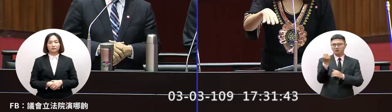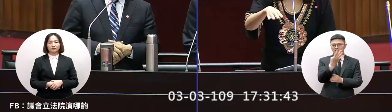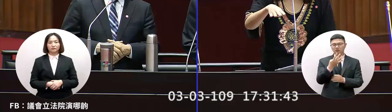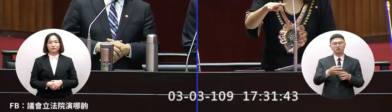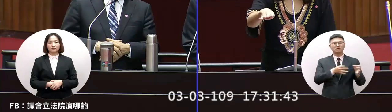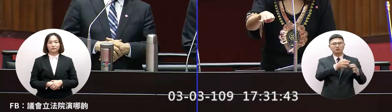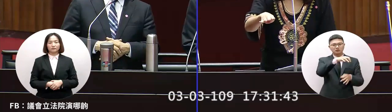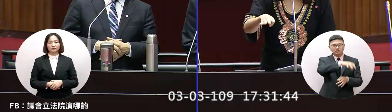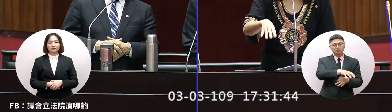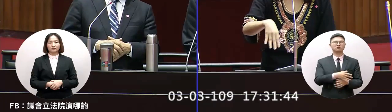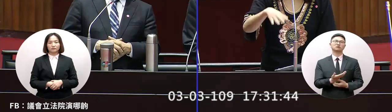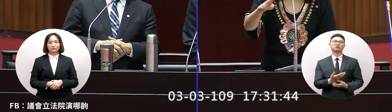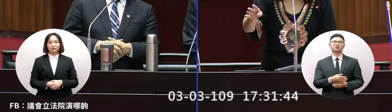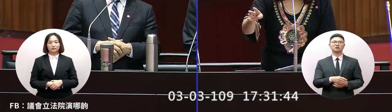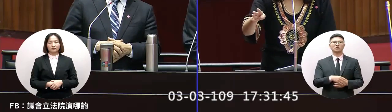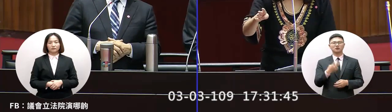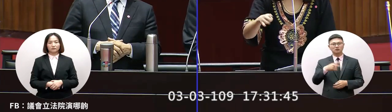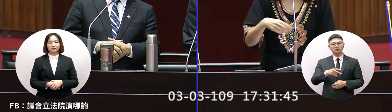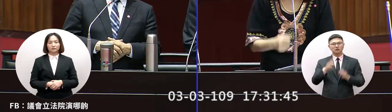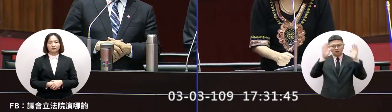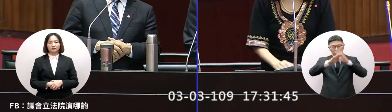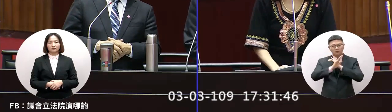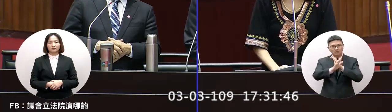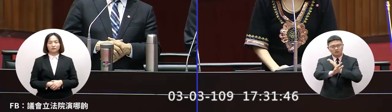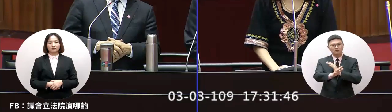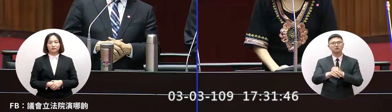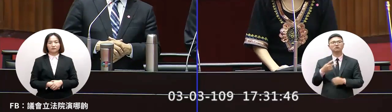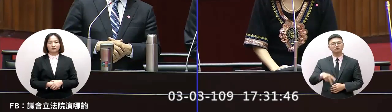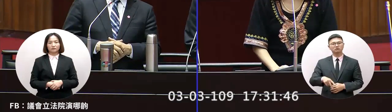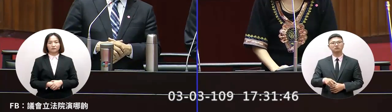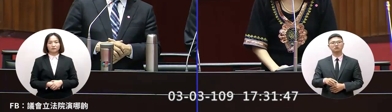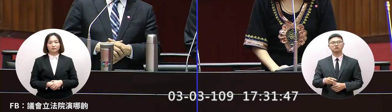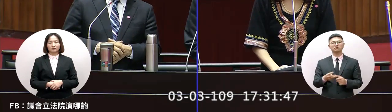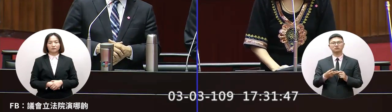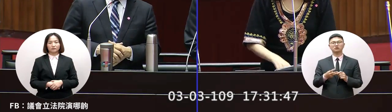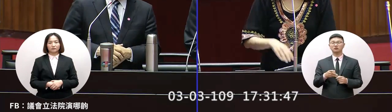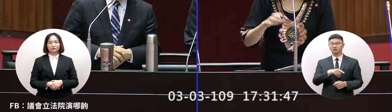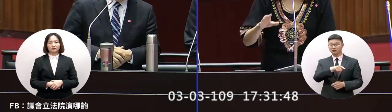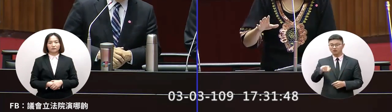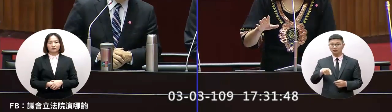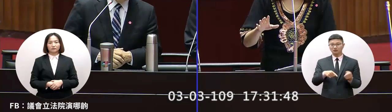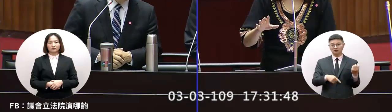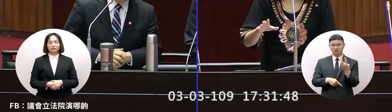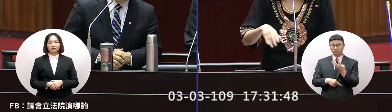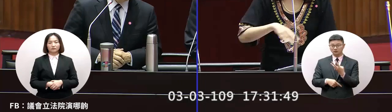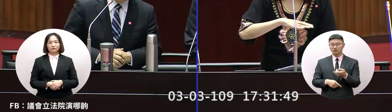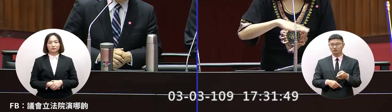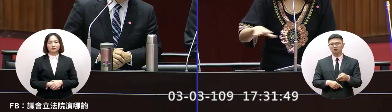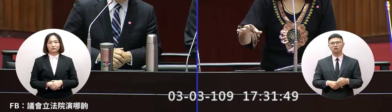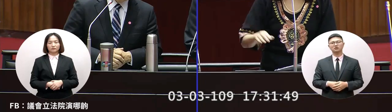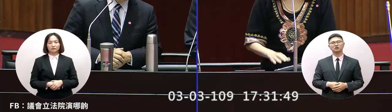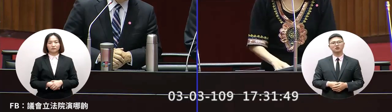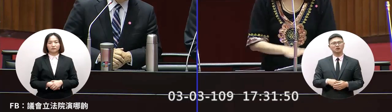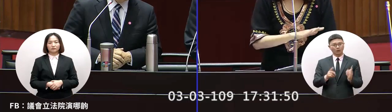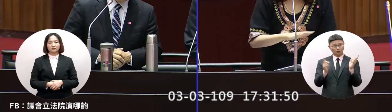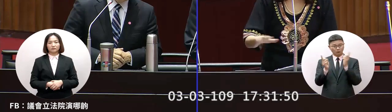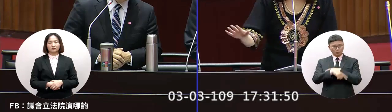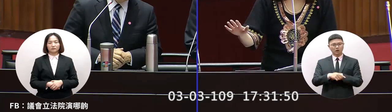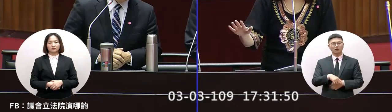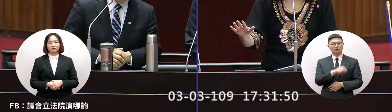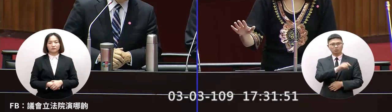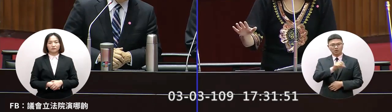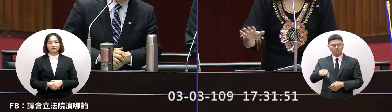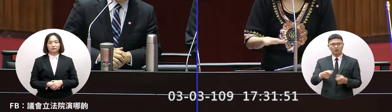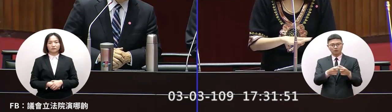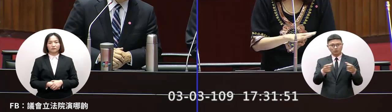商场商圈呐、啊，哈、哦、雅琪呀、啊，哦家，是不是能够用消费券？